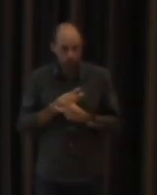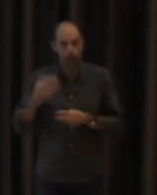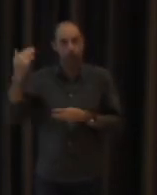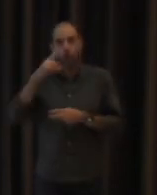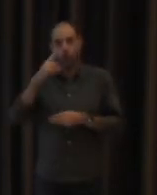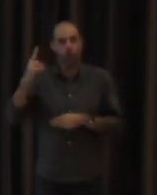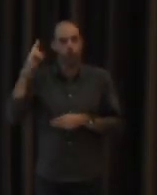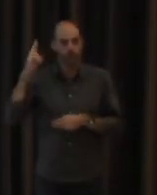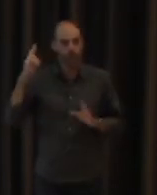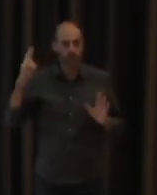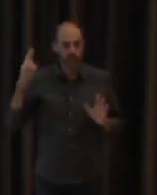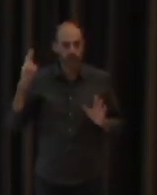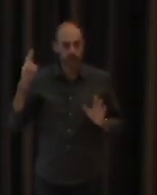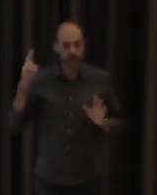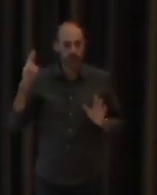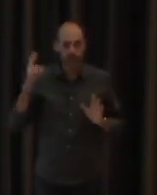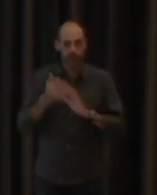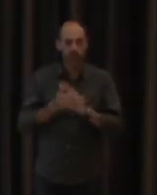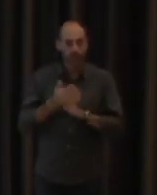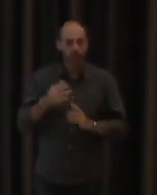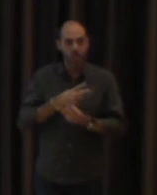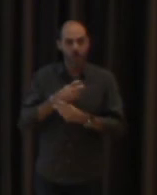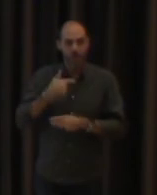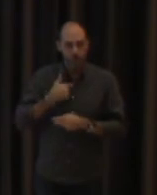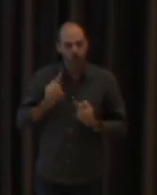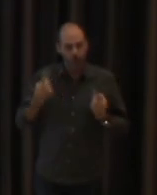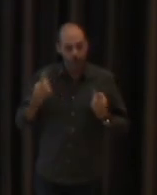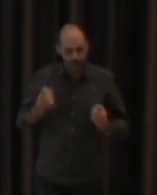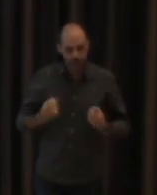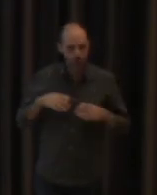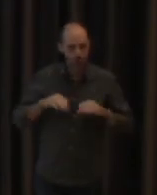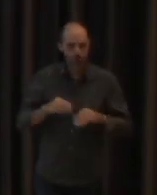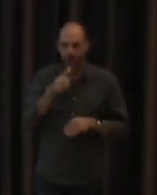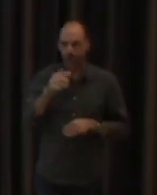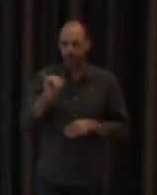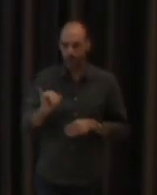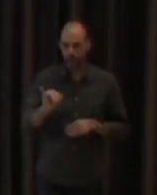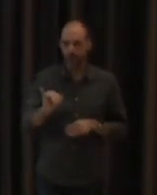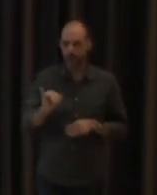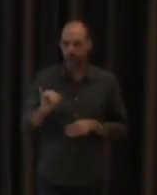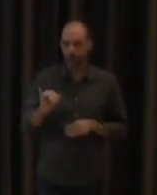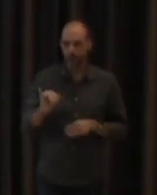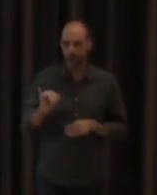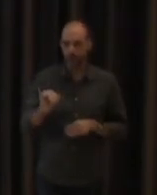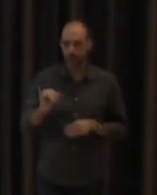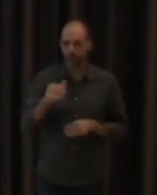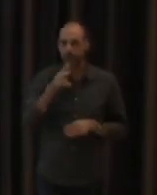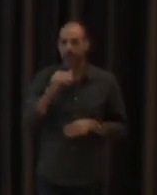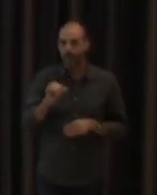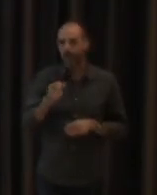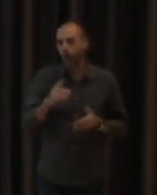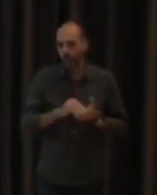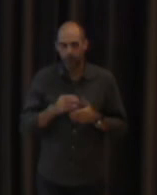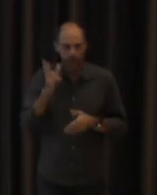he de fer servir, encara que s'acabi de parlar de Viena, he de fer servir el pronom i. No seria bona sense el pronom i, tot i que a vegades